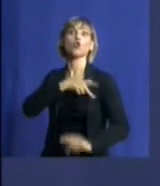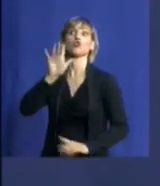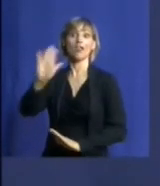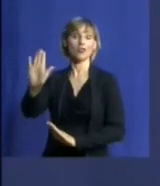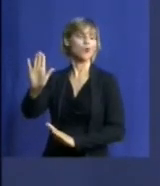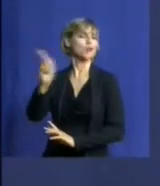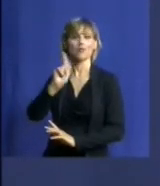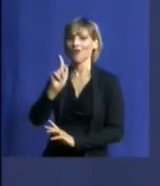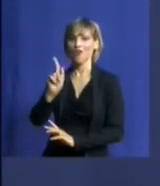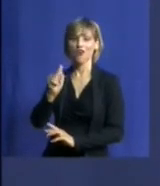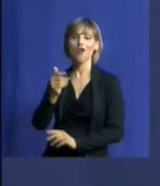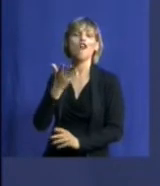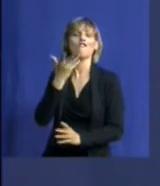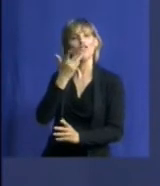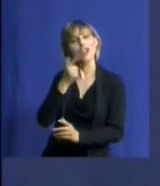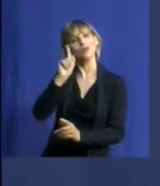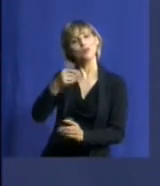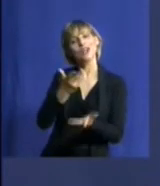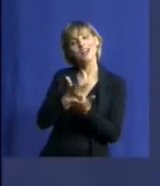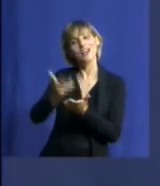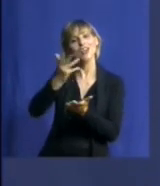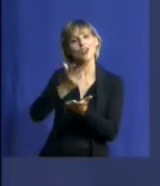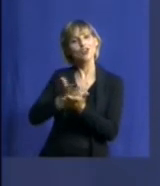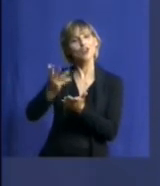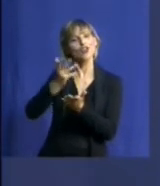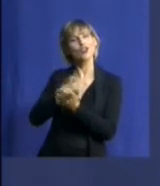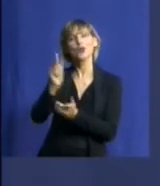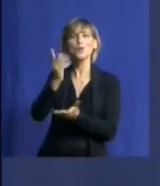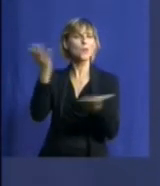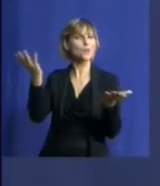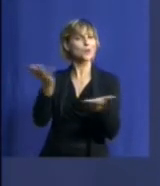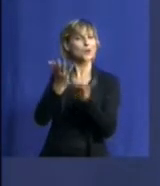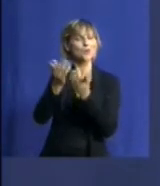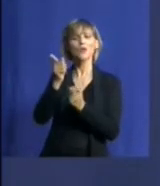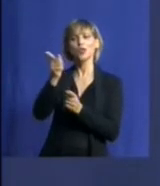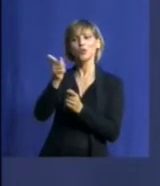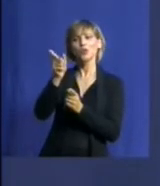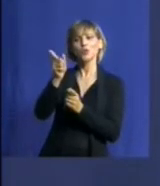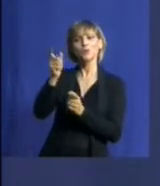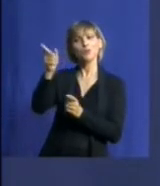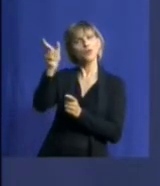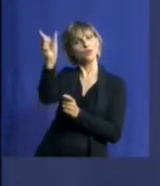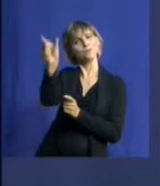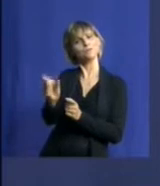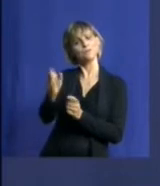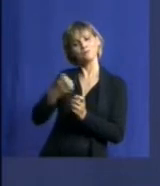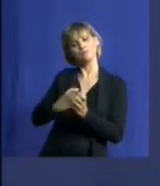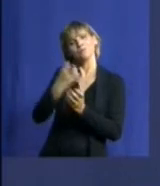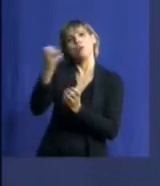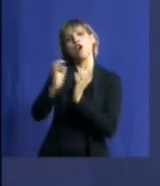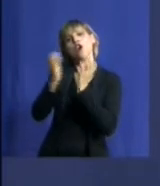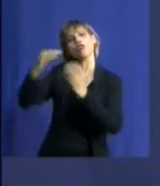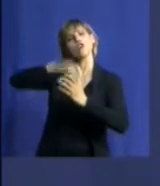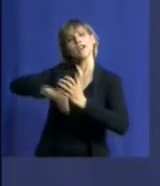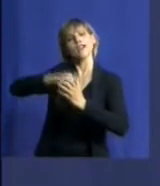vogliamo anche raccontare un po' del tuo mondo interno, no? Per poi anche